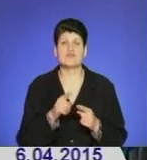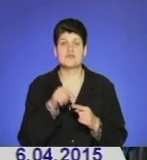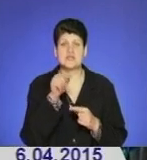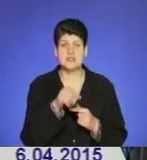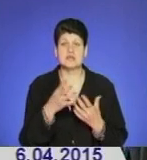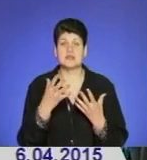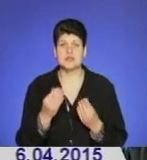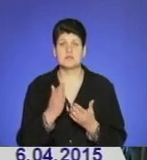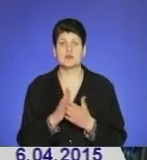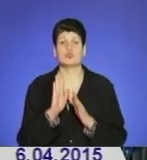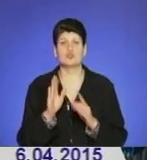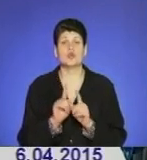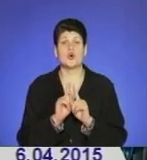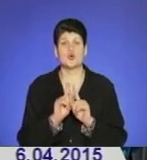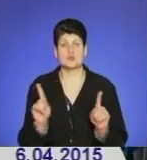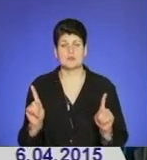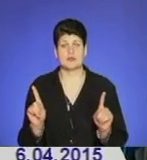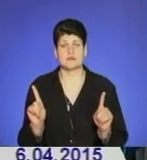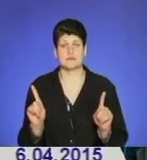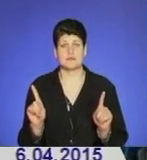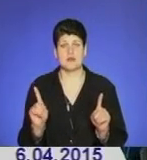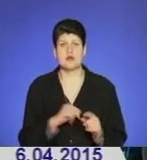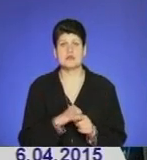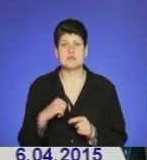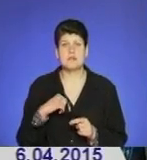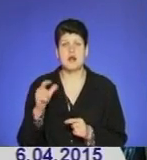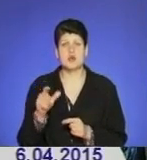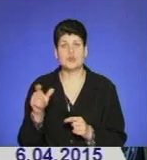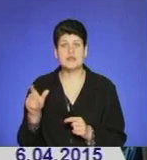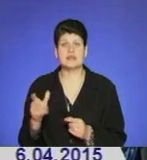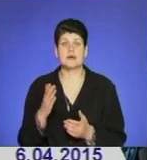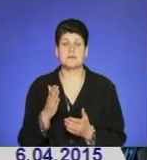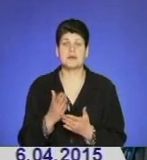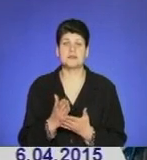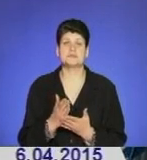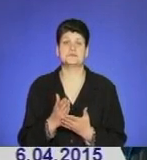повинні бути особливими, а сама людина, вона повинна вже,